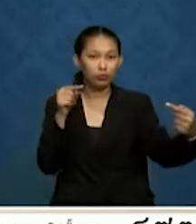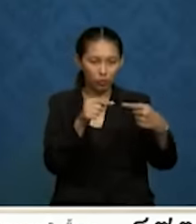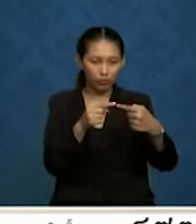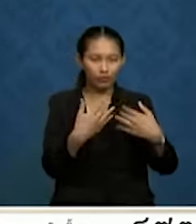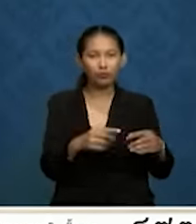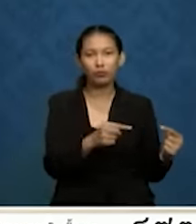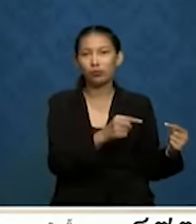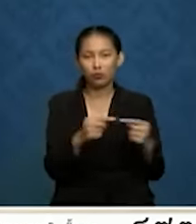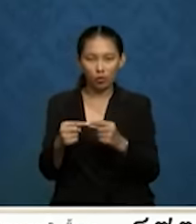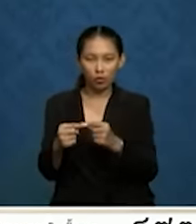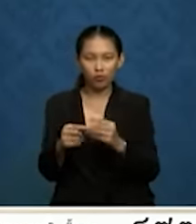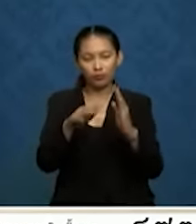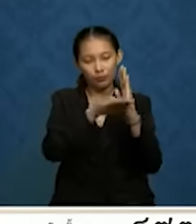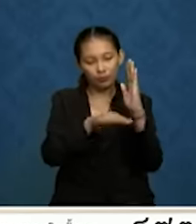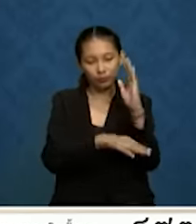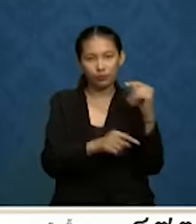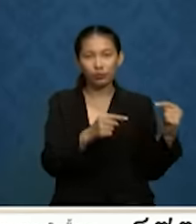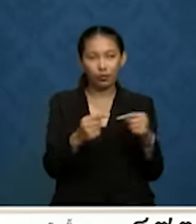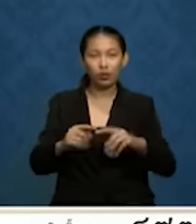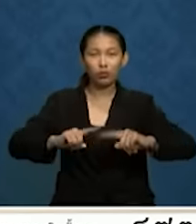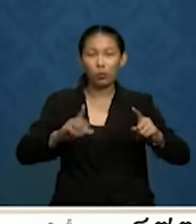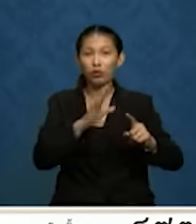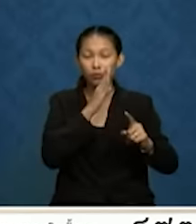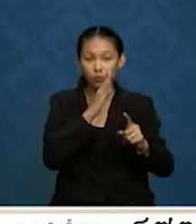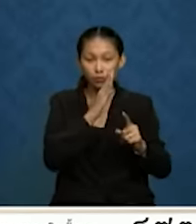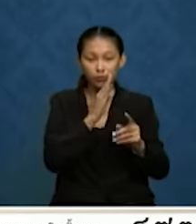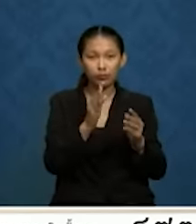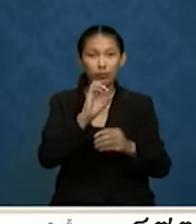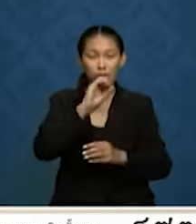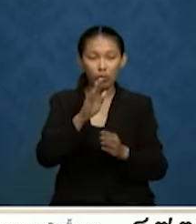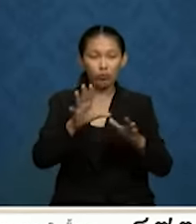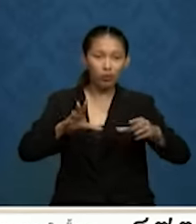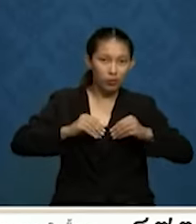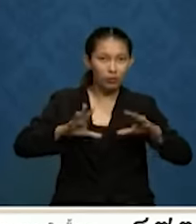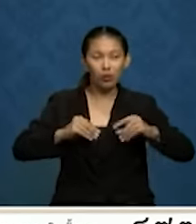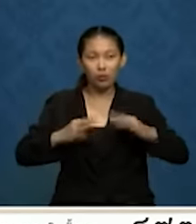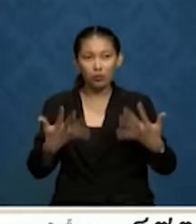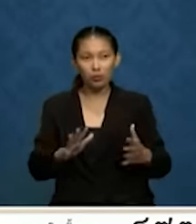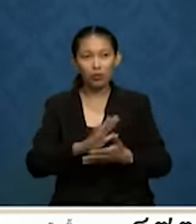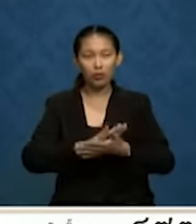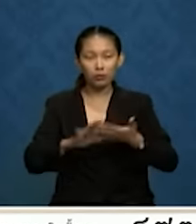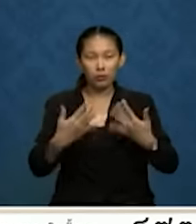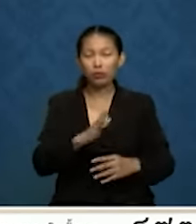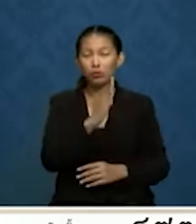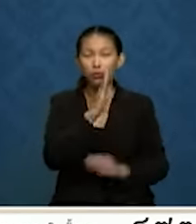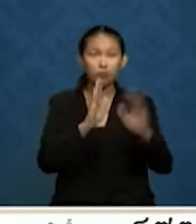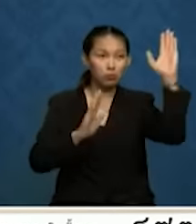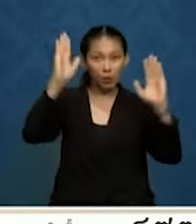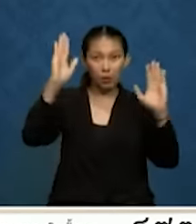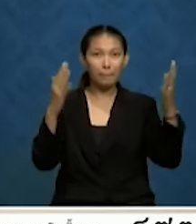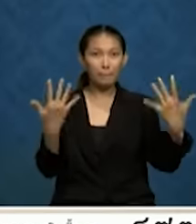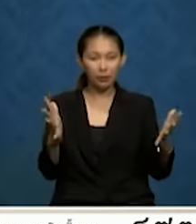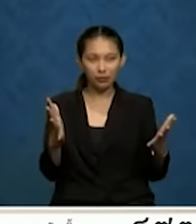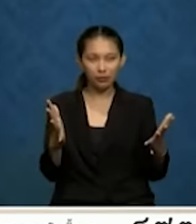ไปก็ไปตามลำดับนะครับแต่เมื่อลงคะแนนแล้วนะครับก็ถ้าไม่มีการทักท้วงก็ถือว่า